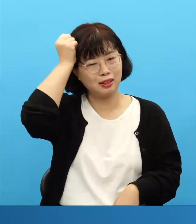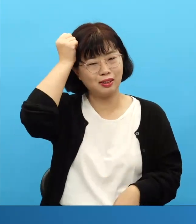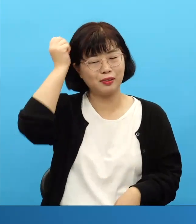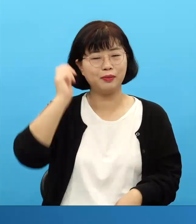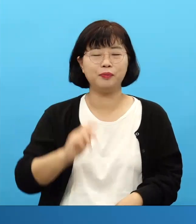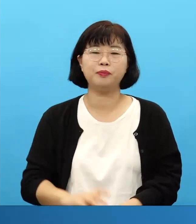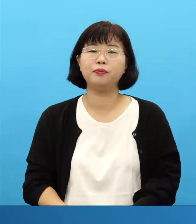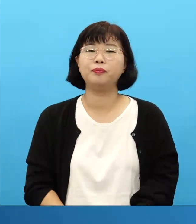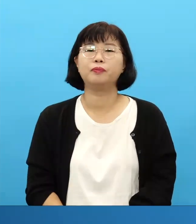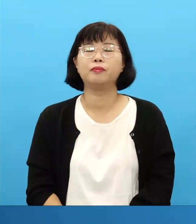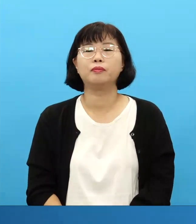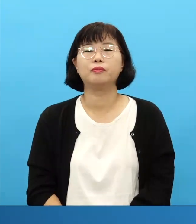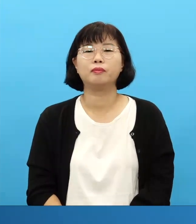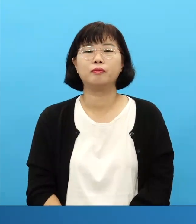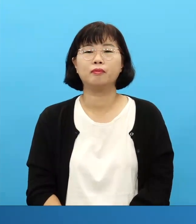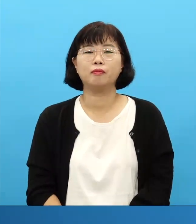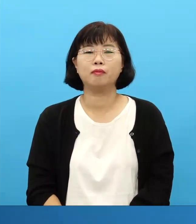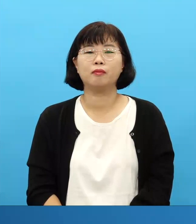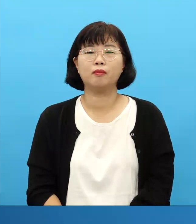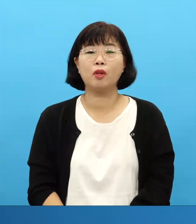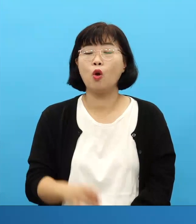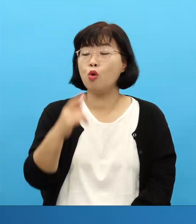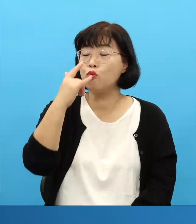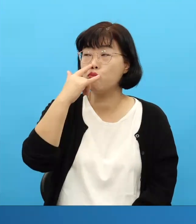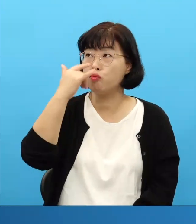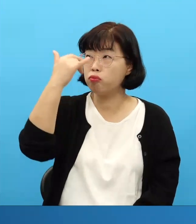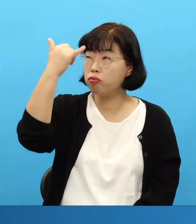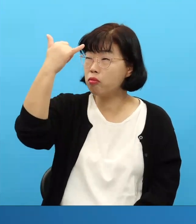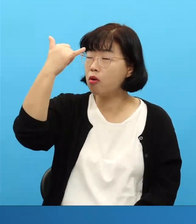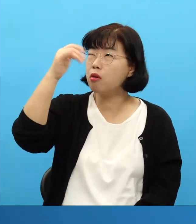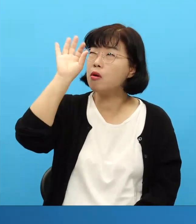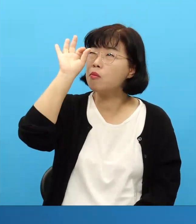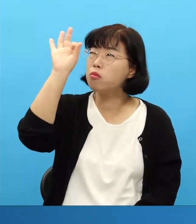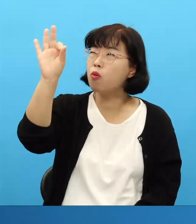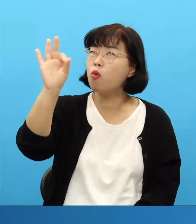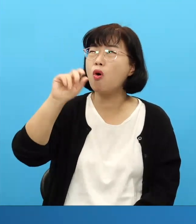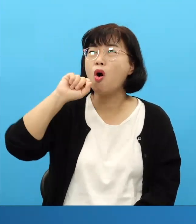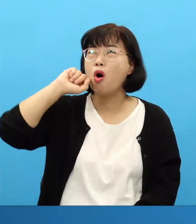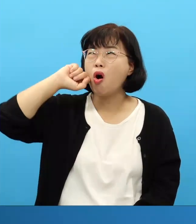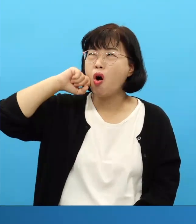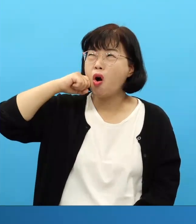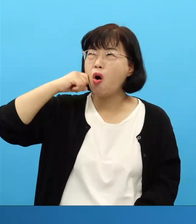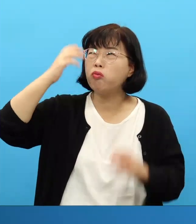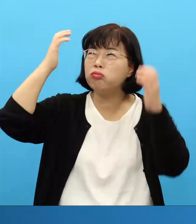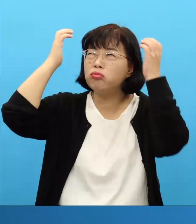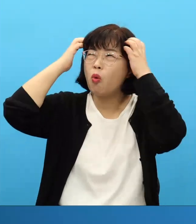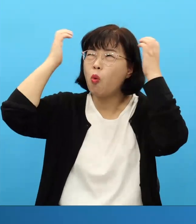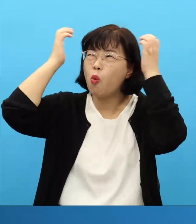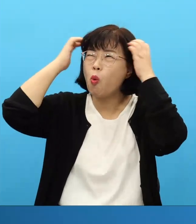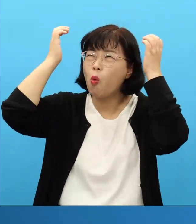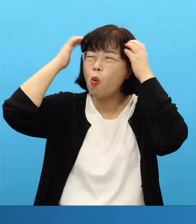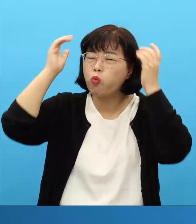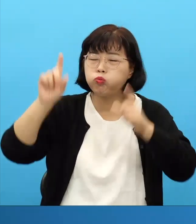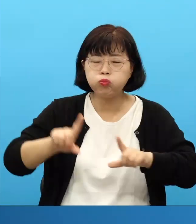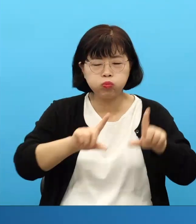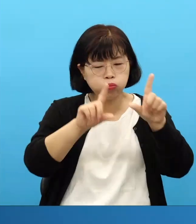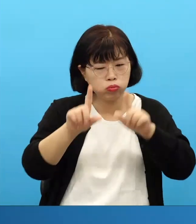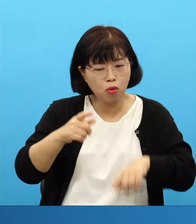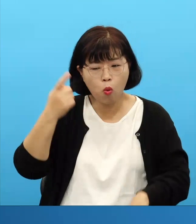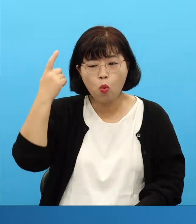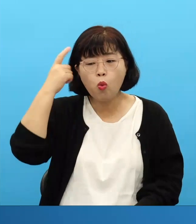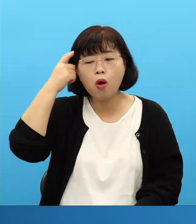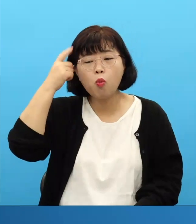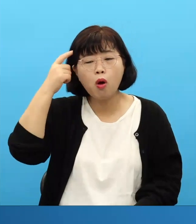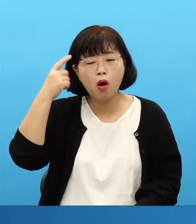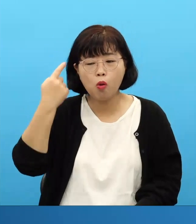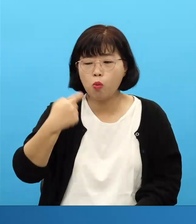왜 우리 부모님들이 어렵게 그렇게 살았을까? 어려울 수밖에 없는 거예요. That a long time ago, why do my parents face great hardships? They had no